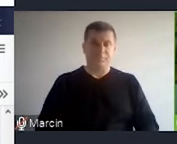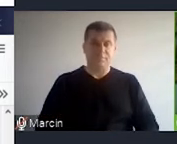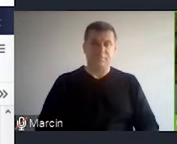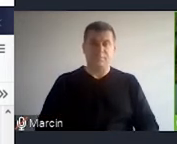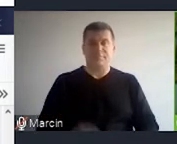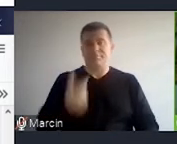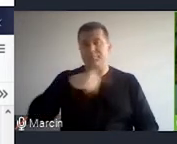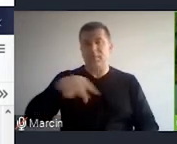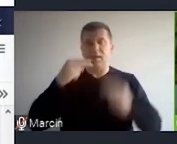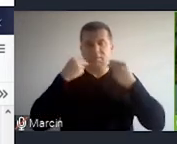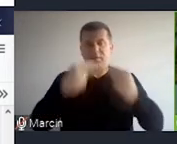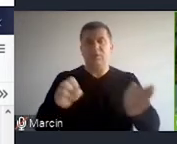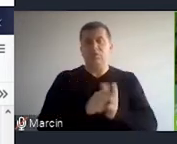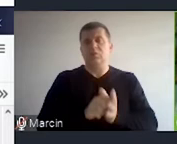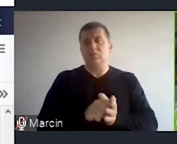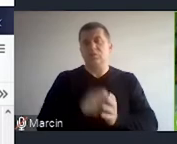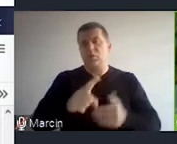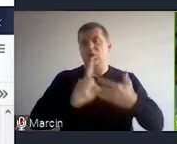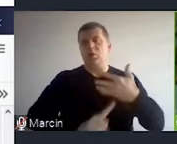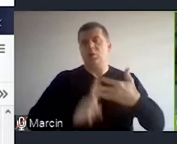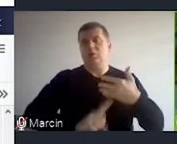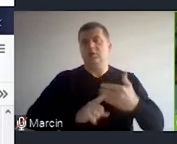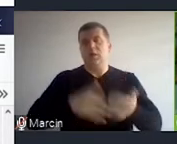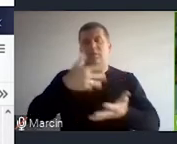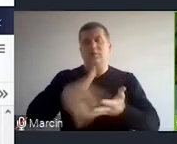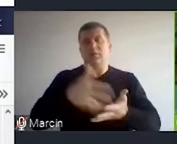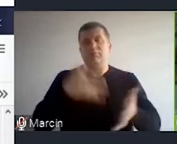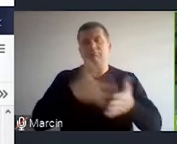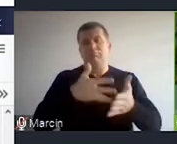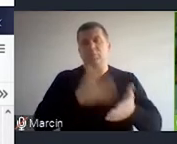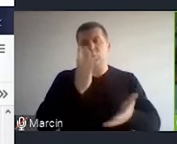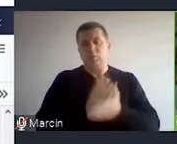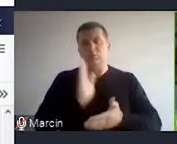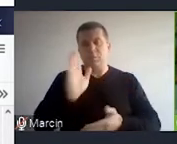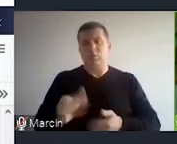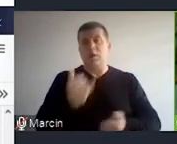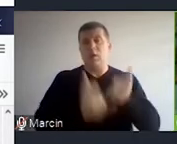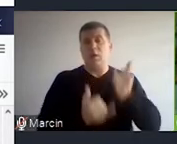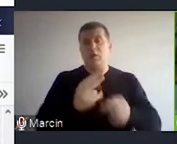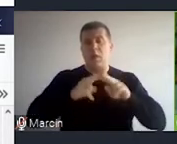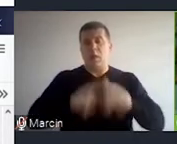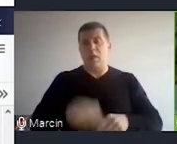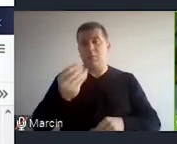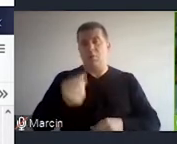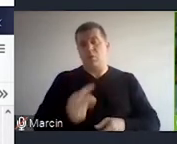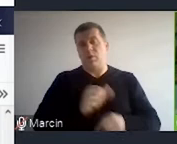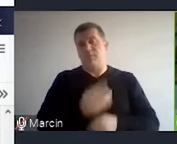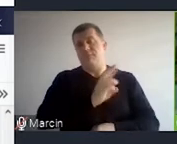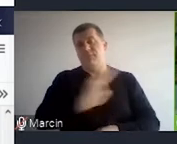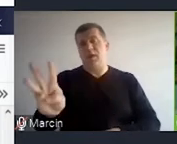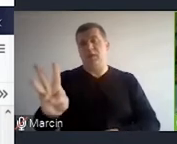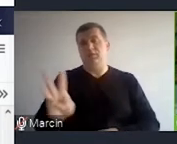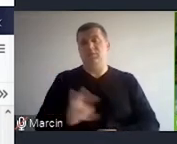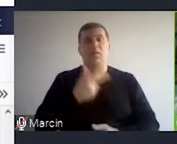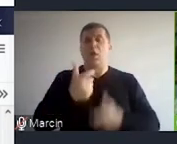Drodzy, wracamy w takim razie do samego rozliczania. Wydatki traktowane jako poniesione, jeśli zostają pieniądze, są wasze. Oczywiście